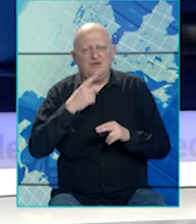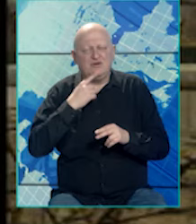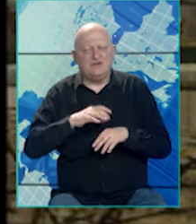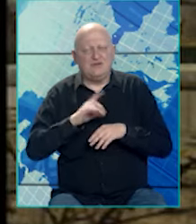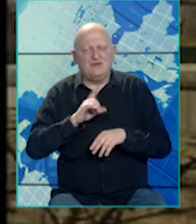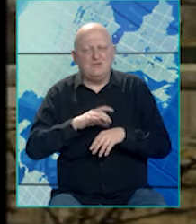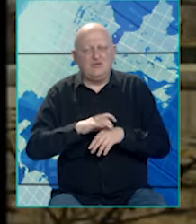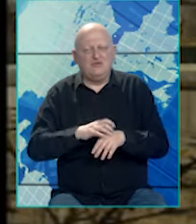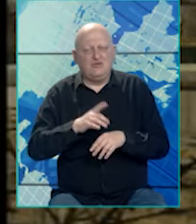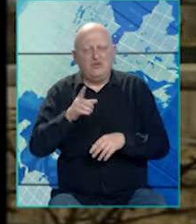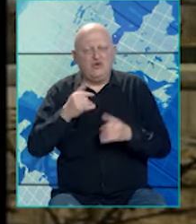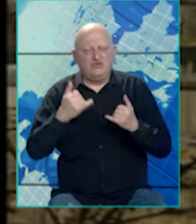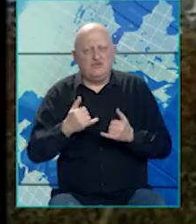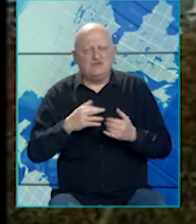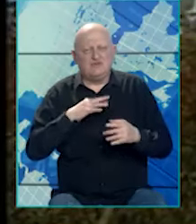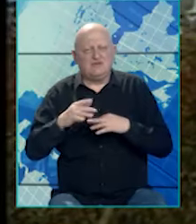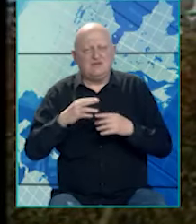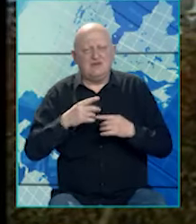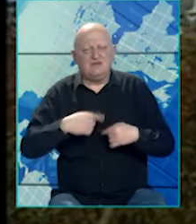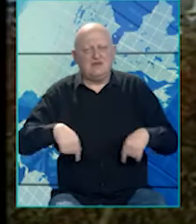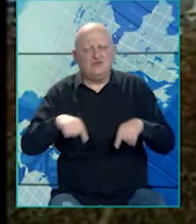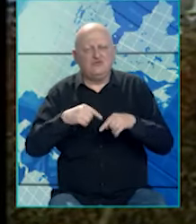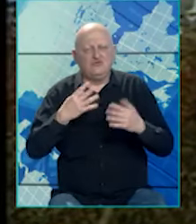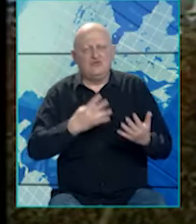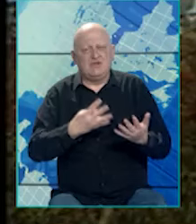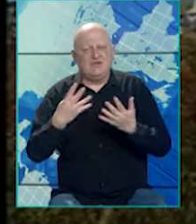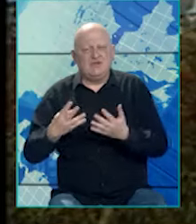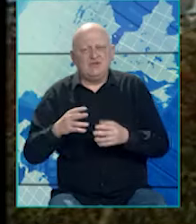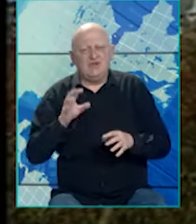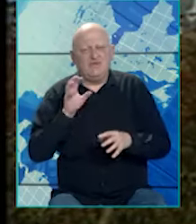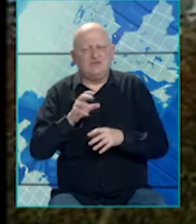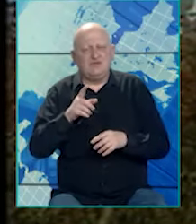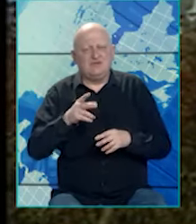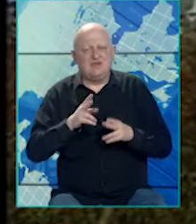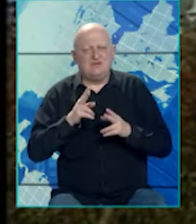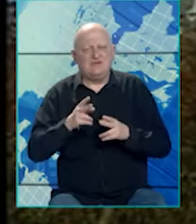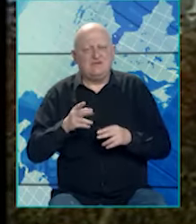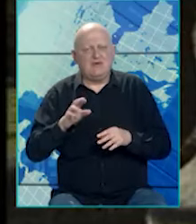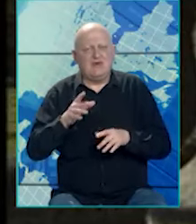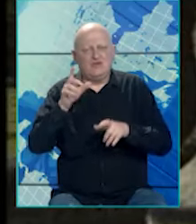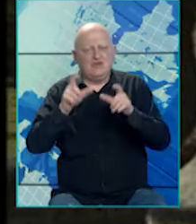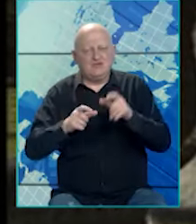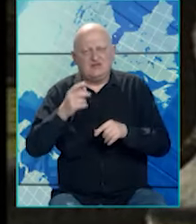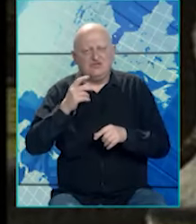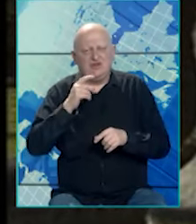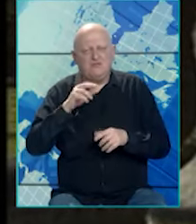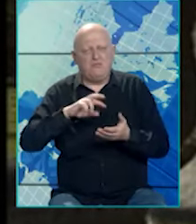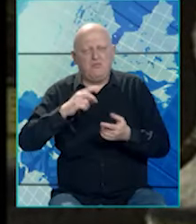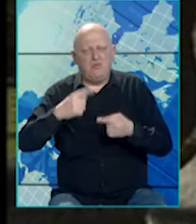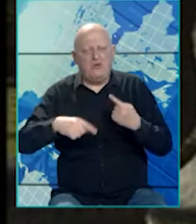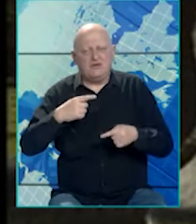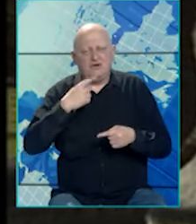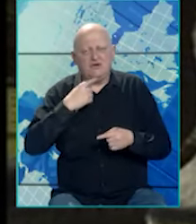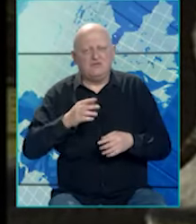prava koja se ne provodi. O tome su danas razgovarali na sesiji Kruga 99, a fokus je i na izazovima etnonacionalističke